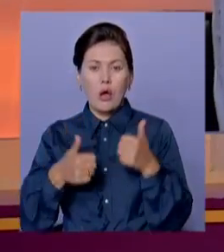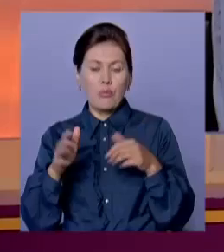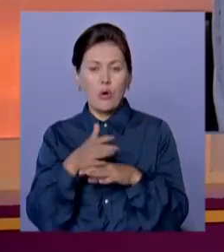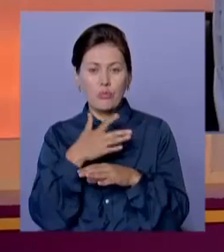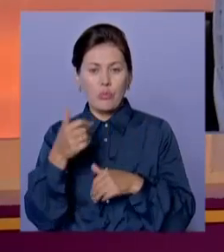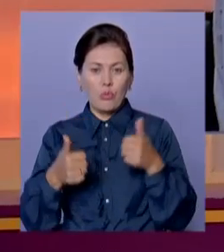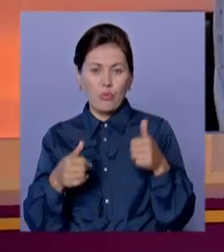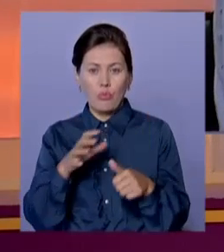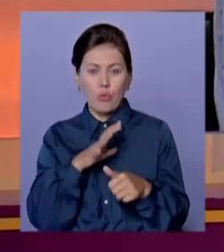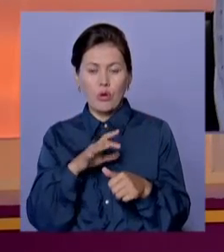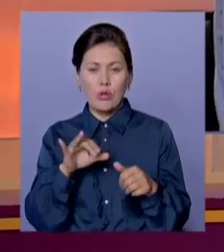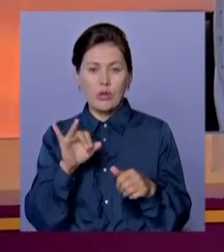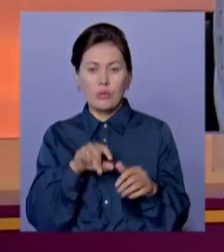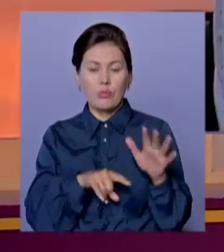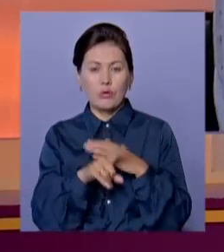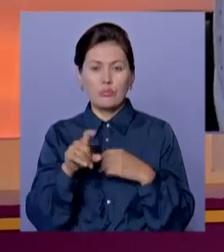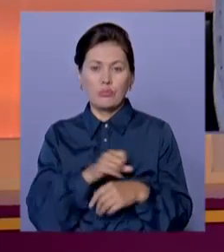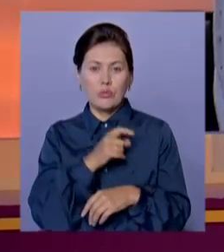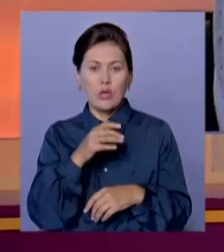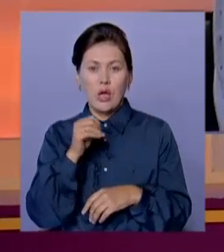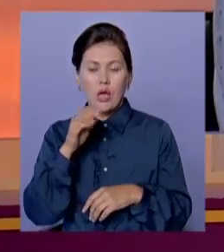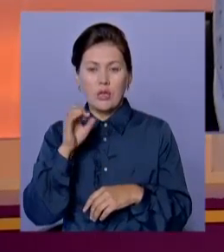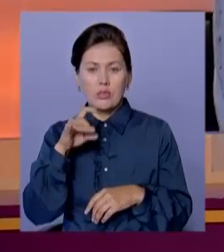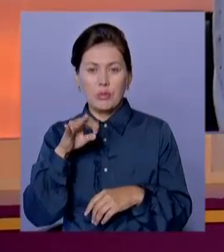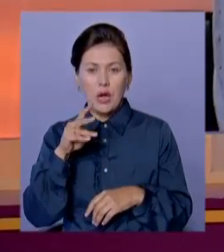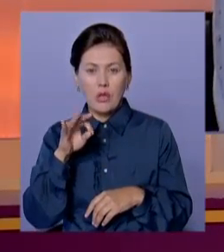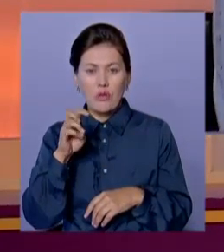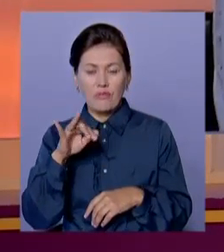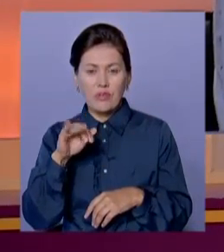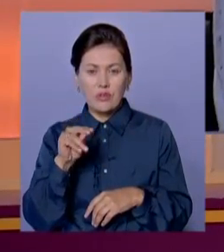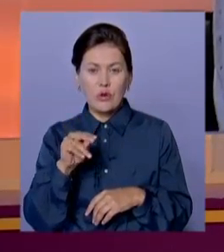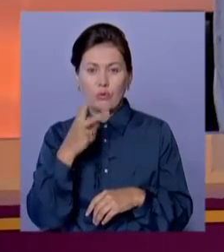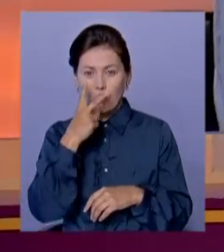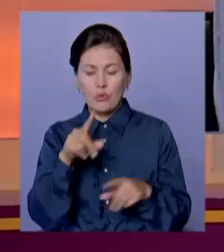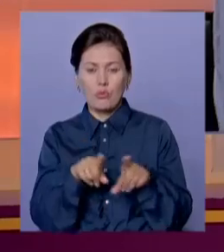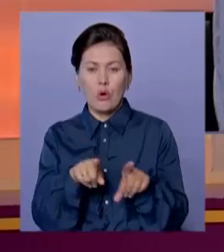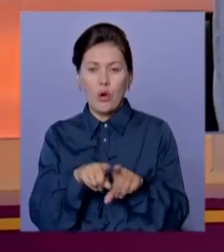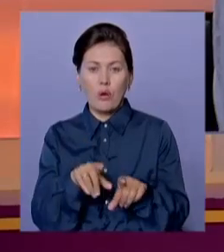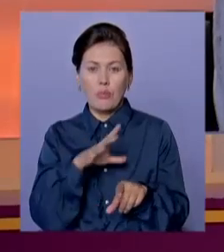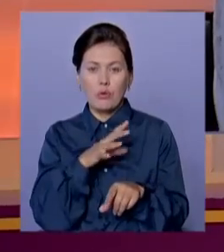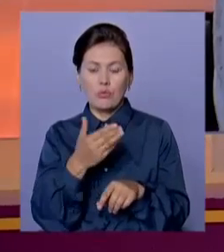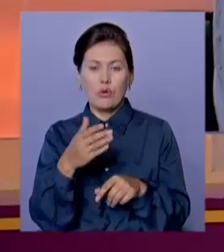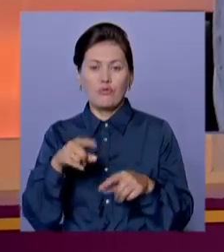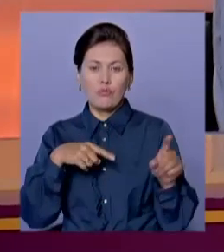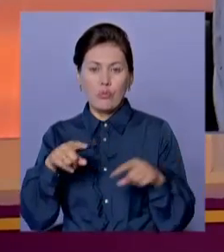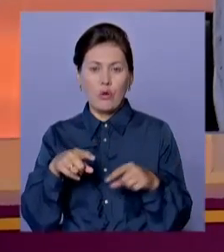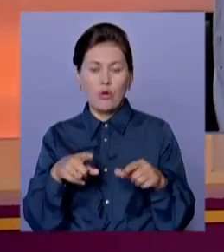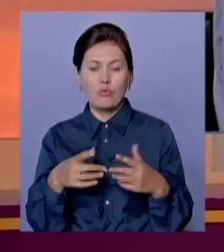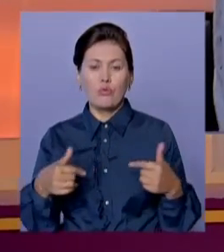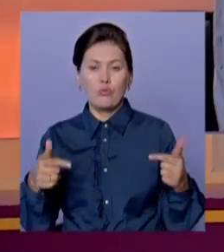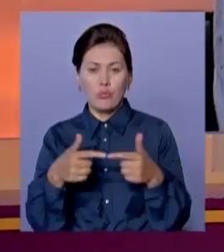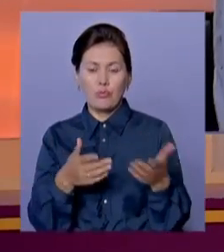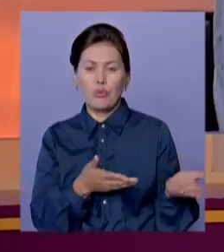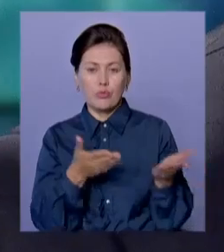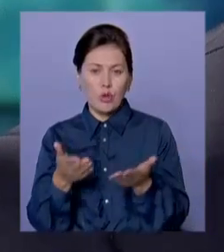кезде алғаш тренерім Әсет Мейрамханович оны көріп, сол футбол үйірмесіне шақырған